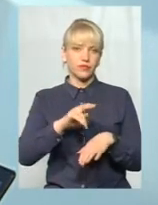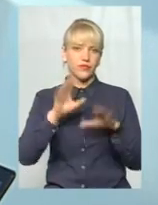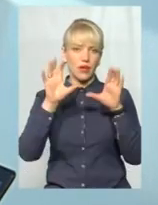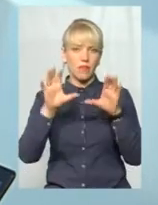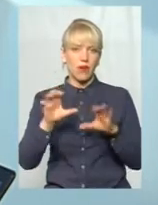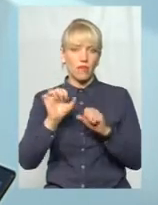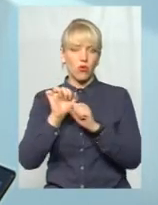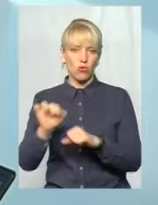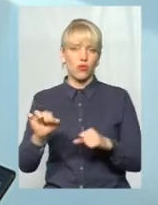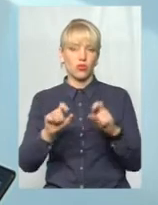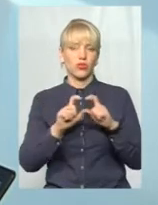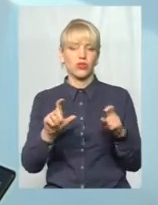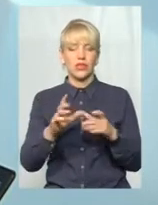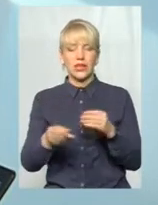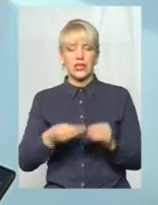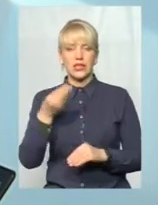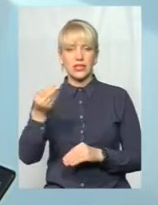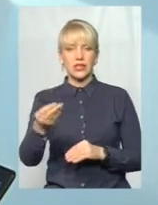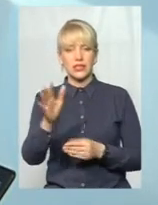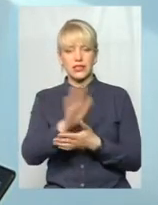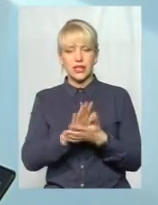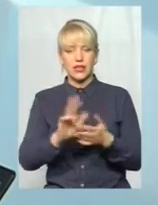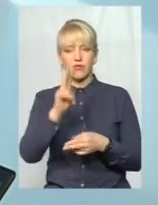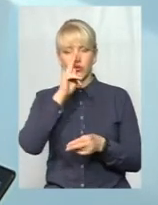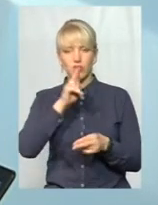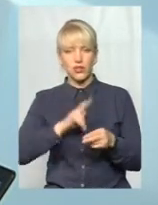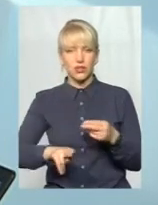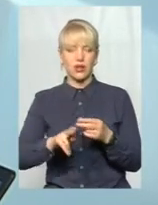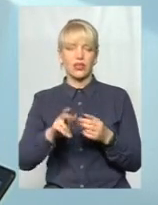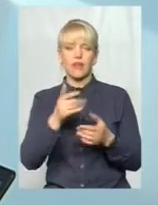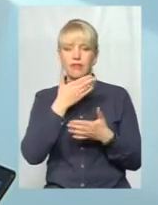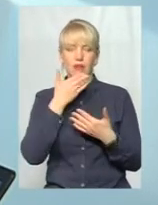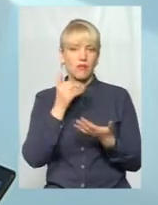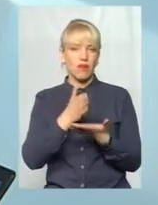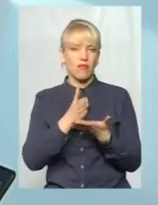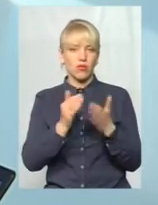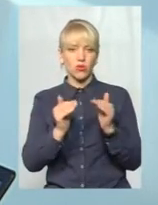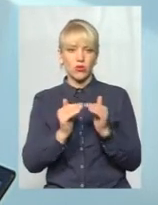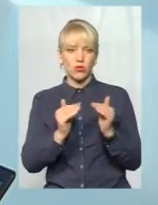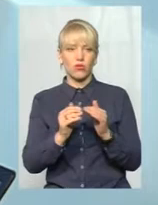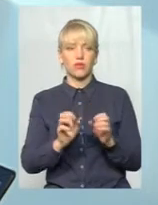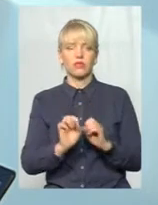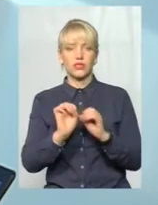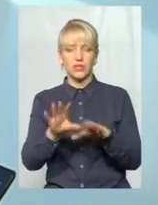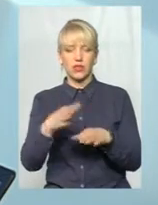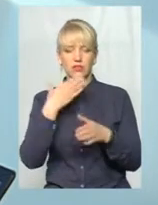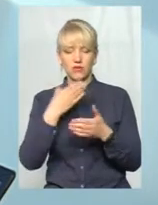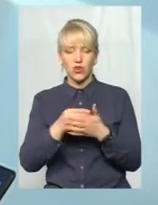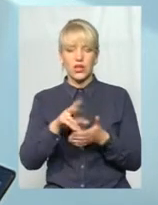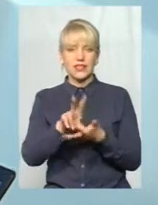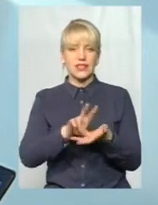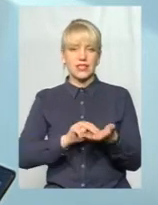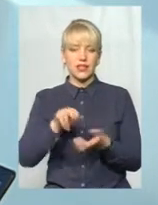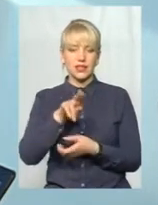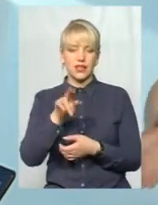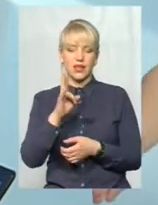дала свої повністю заяву про те, що він зник, не перебуває вдома, там, напевно, на певній території. Здала свої зразки на ДНК, що